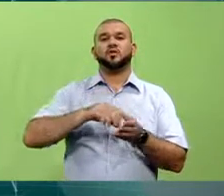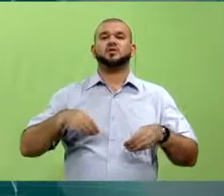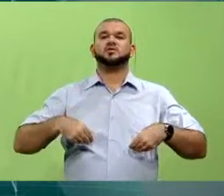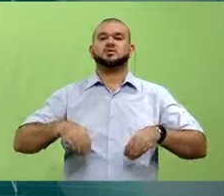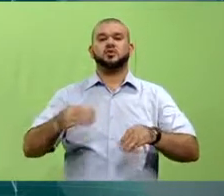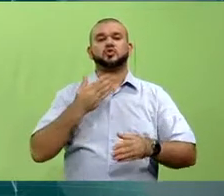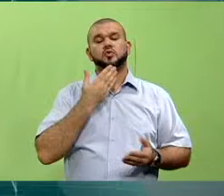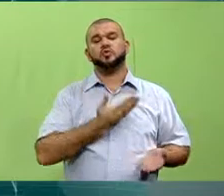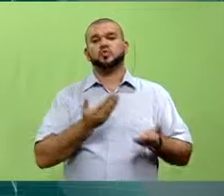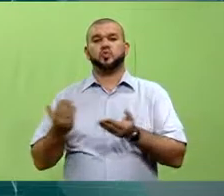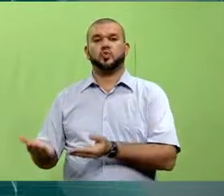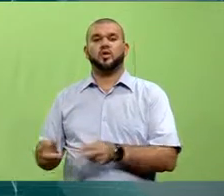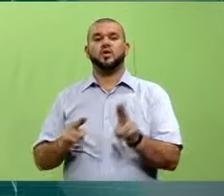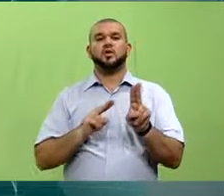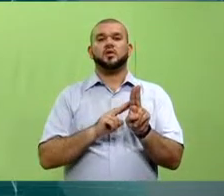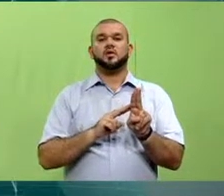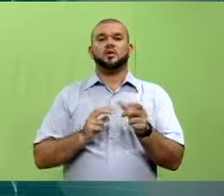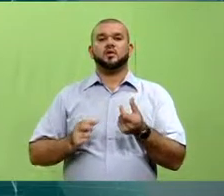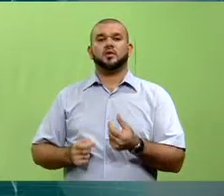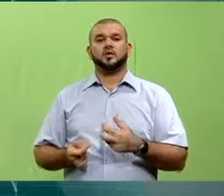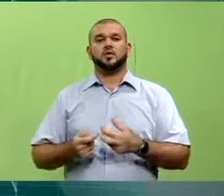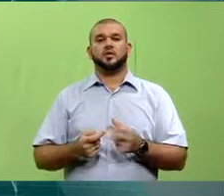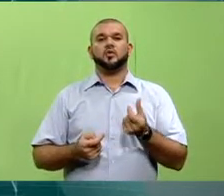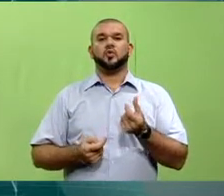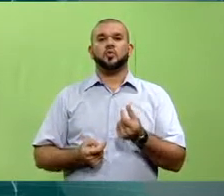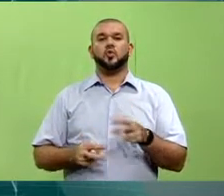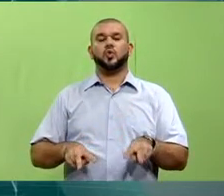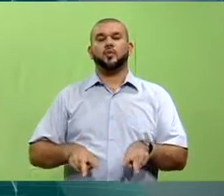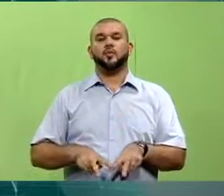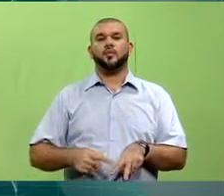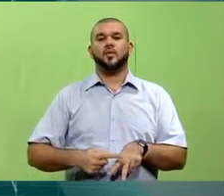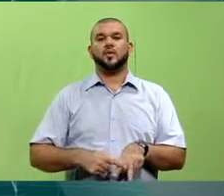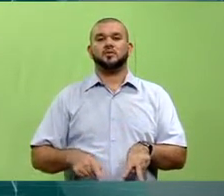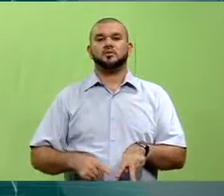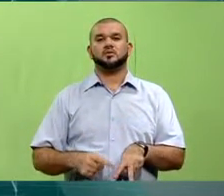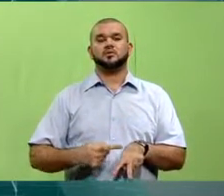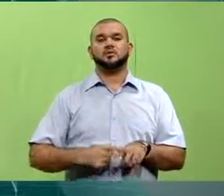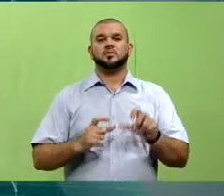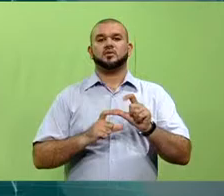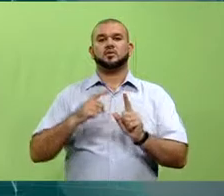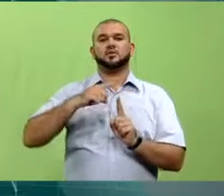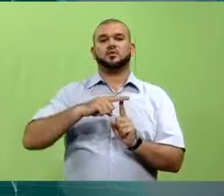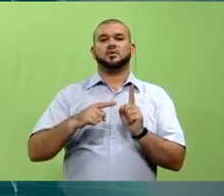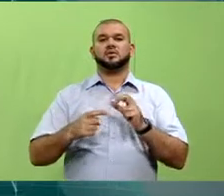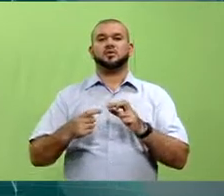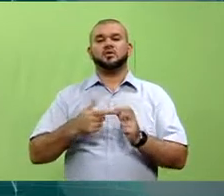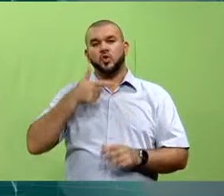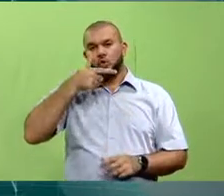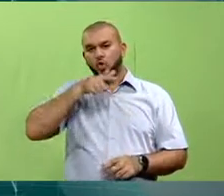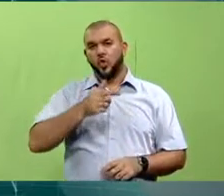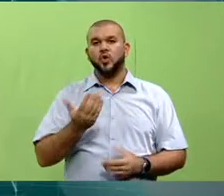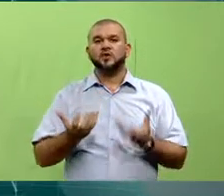Manastır Köy Fırını'na ait ekmeklerin Lefkoşa marketlerinde satışını engelledi.